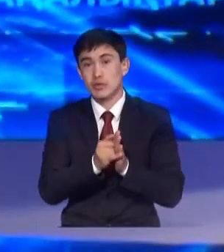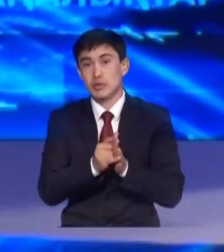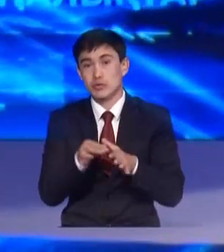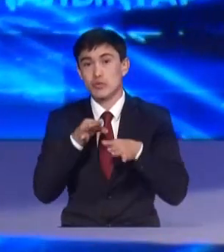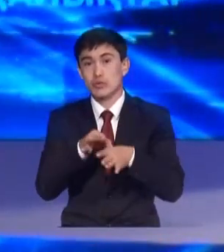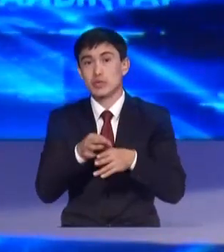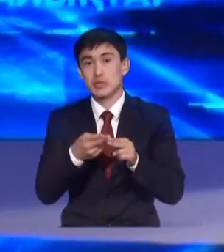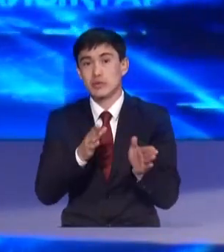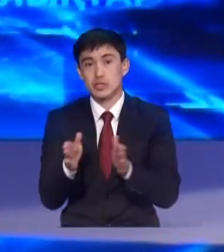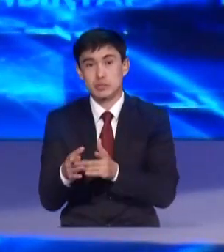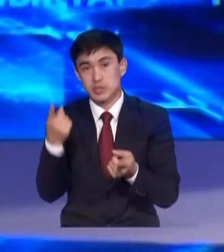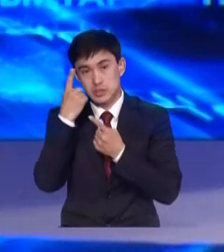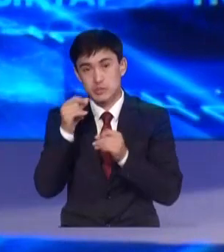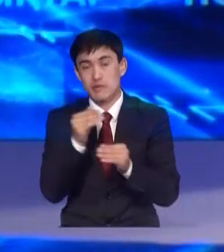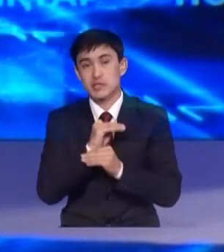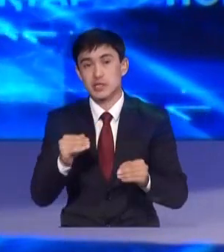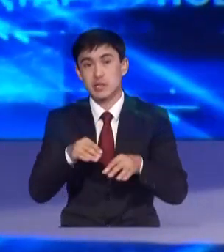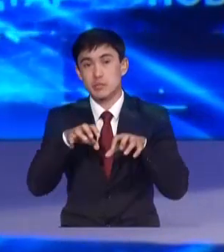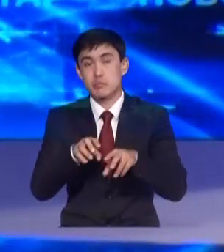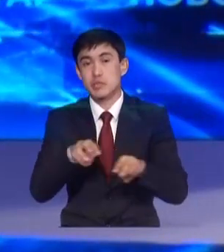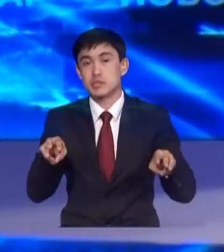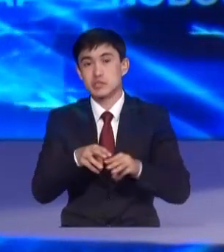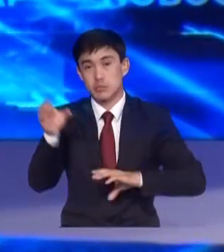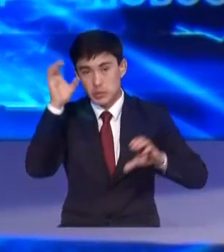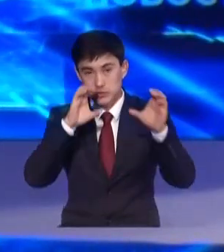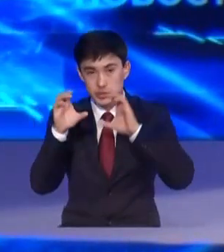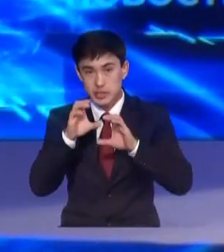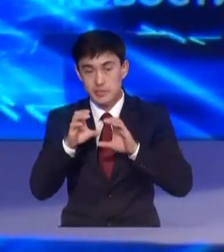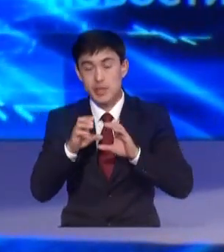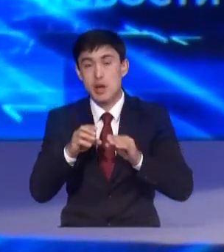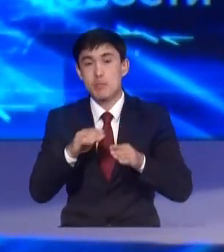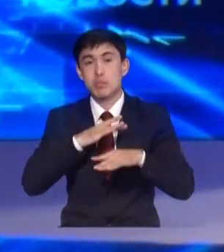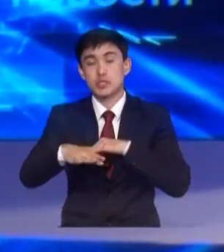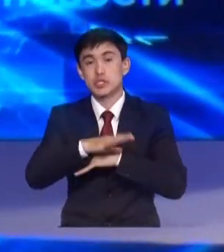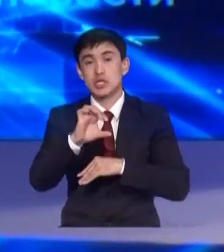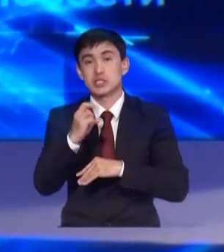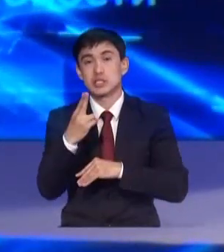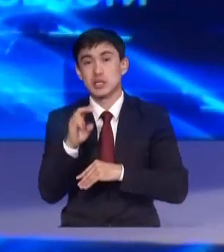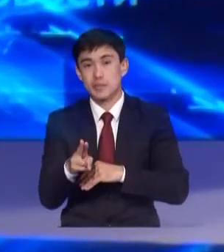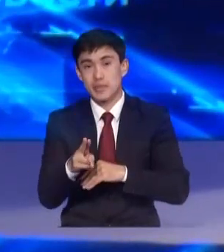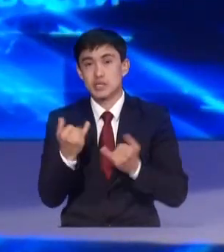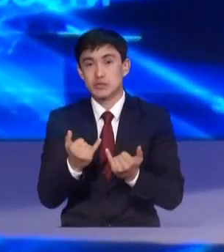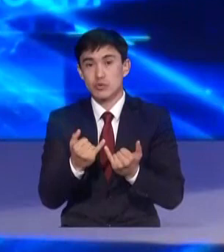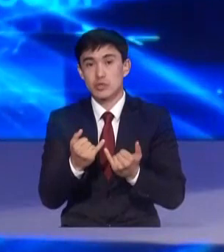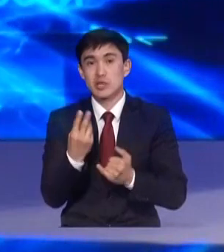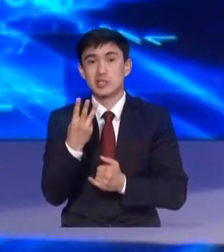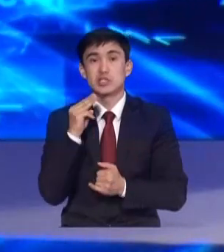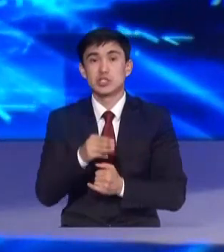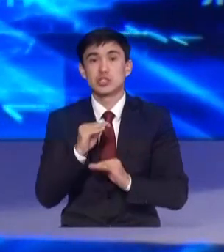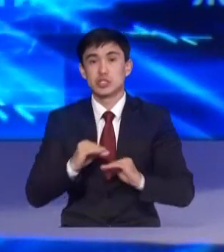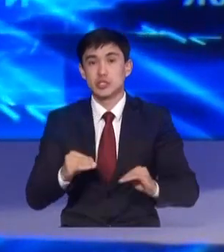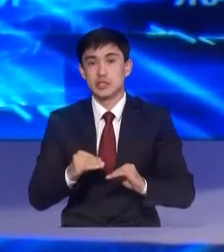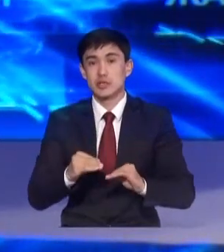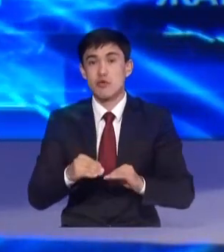введения данного режима, сообщил официальный представитель Министерства просвещения на площадке СЦК. Сегодня около 3000